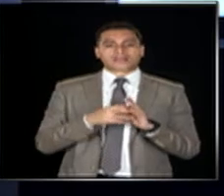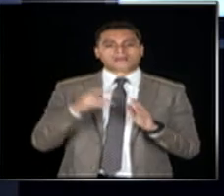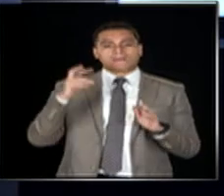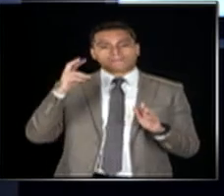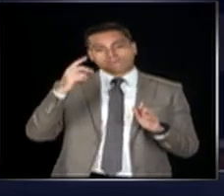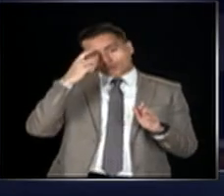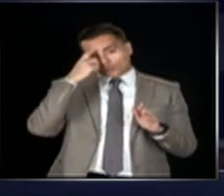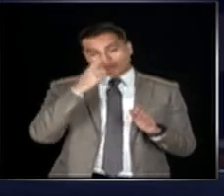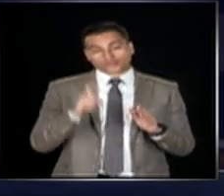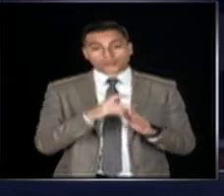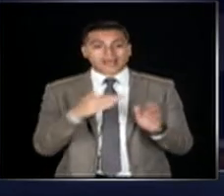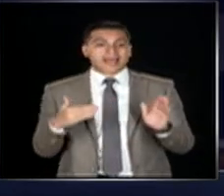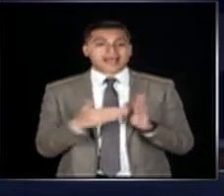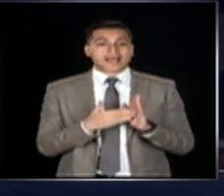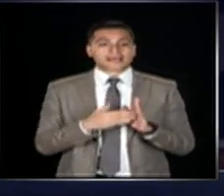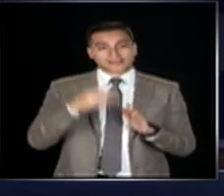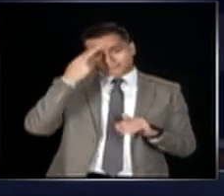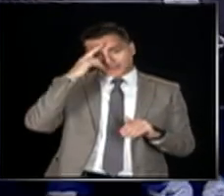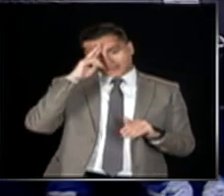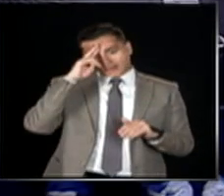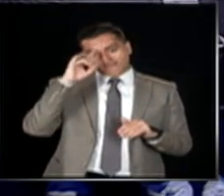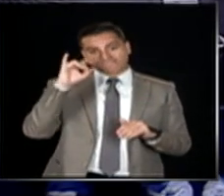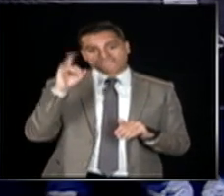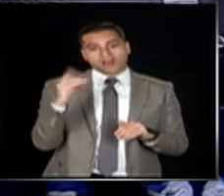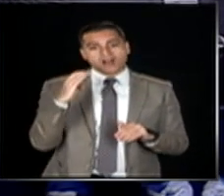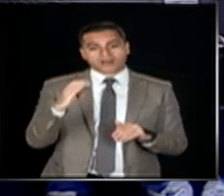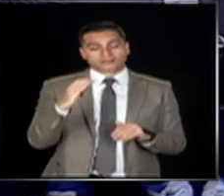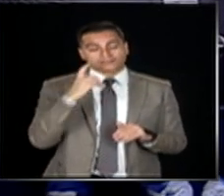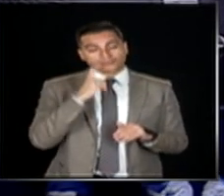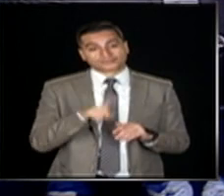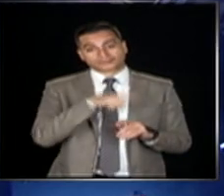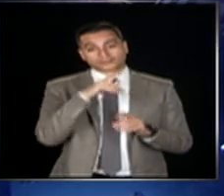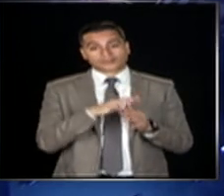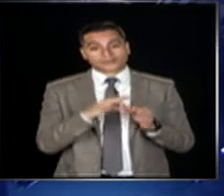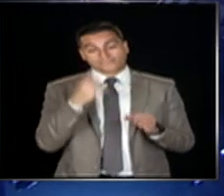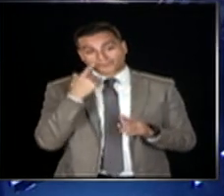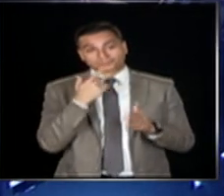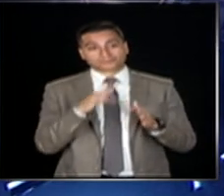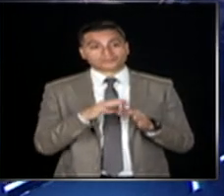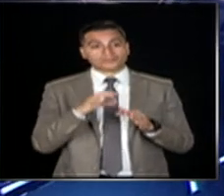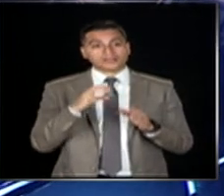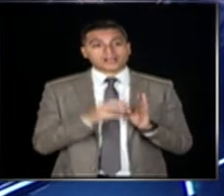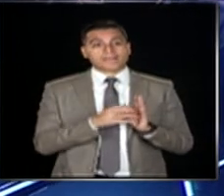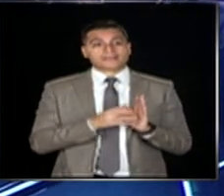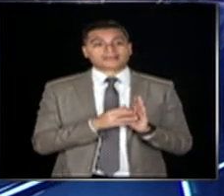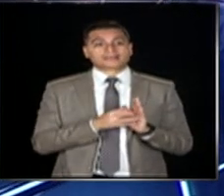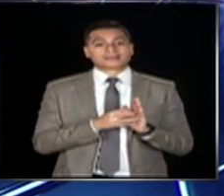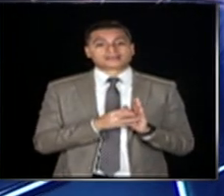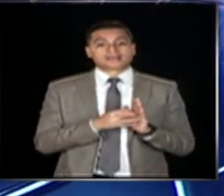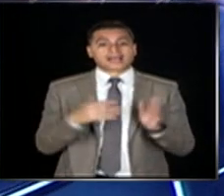اخر سؤال فرج اتفضل يا فرج اخر سؤال لجامعه